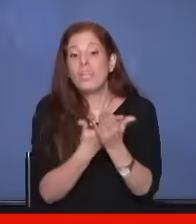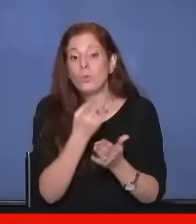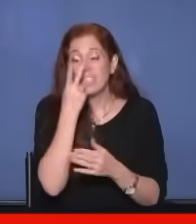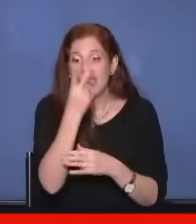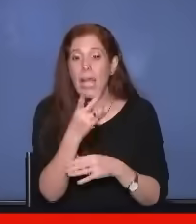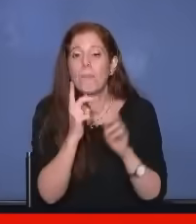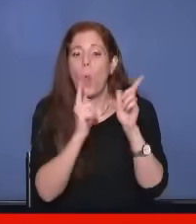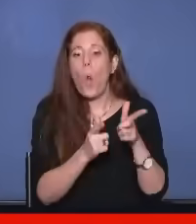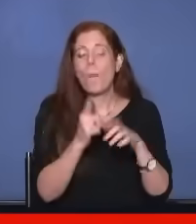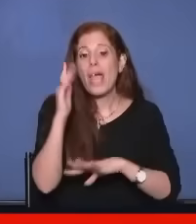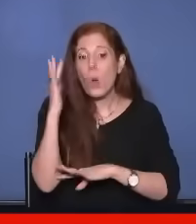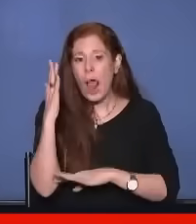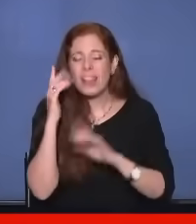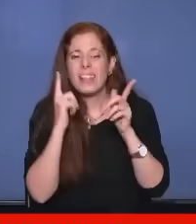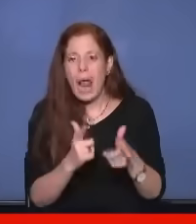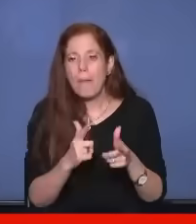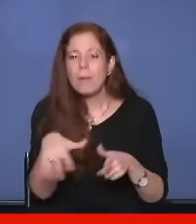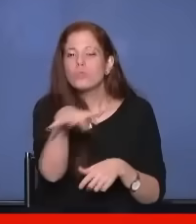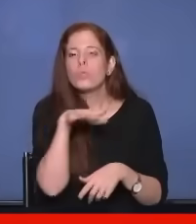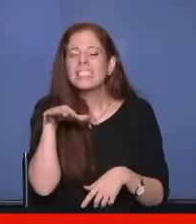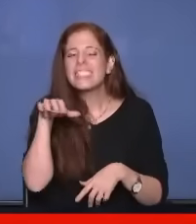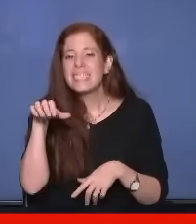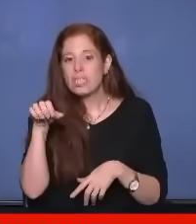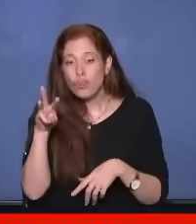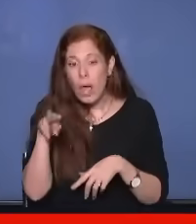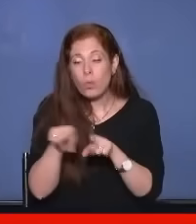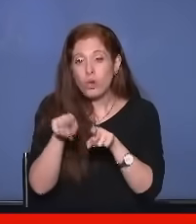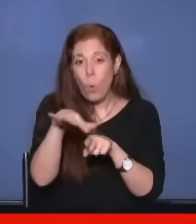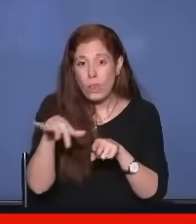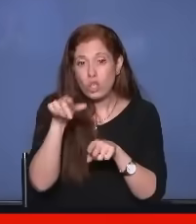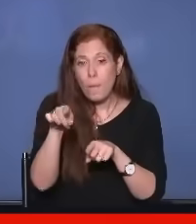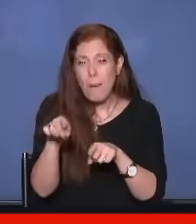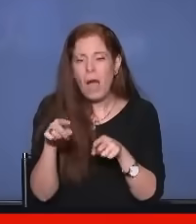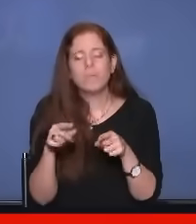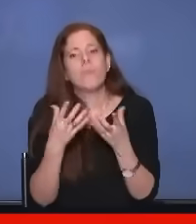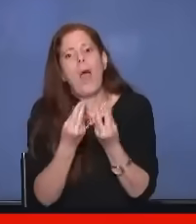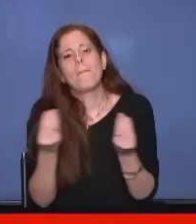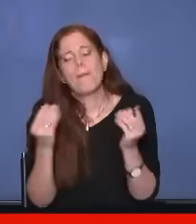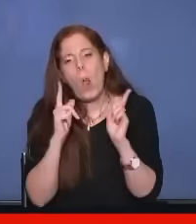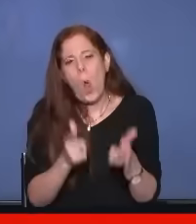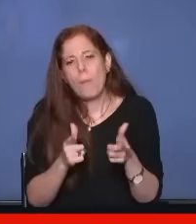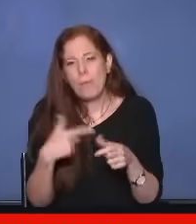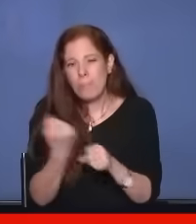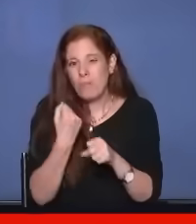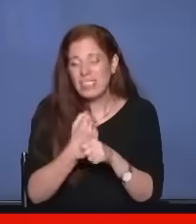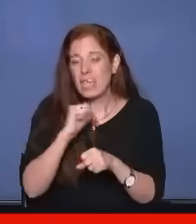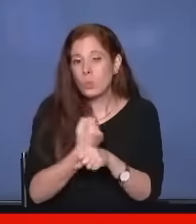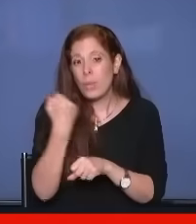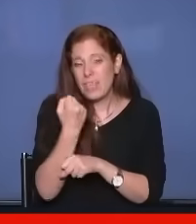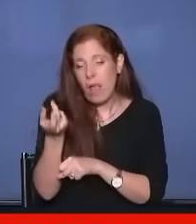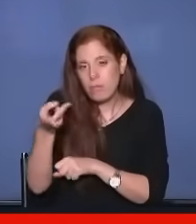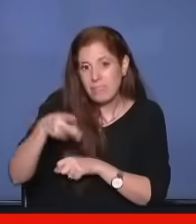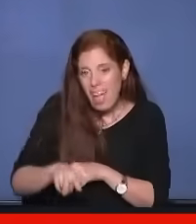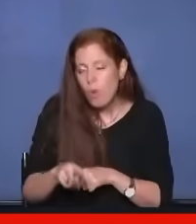נלחמים במחבלים בשכונת ג'איה אותה שכונה שבה עיבדה החטיבה שורה ארוכה מלוחמה במבצע צוקי תן לפני כמעט